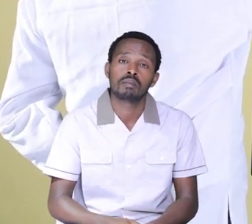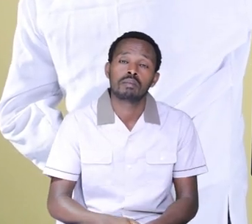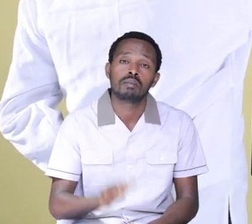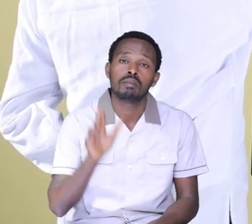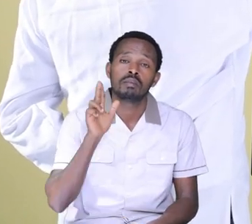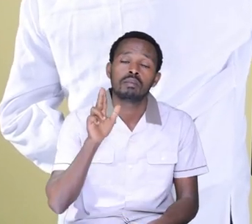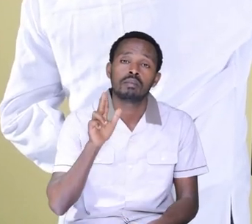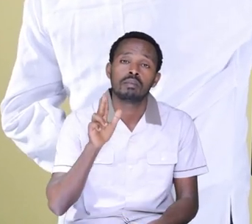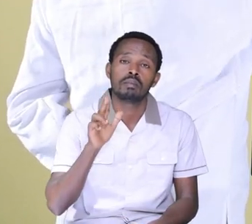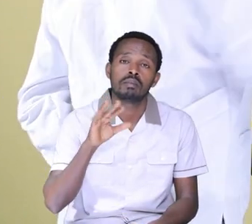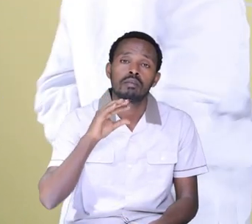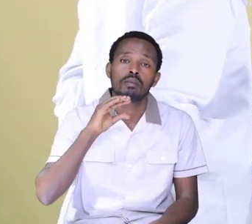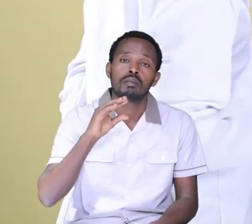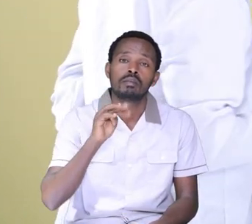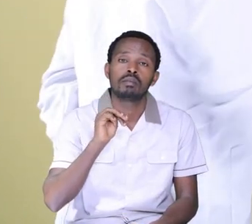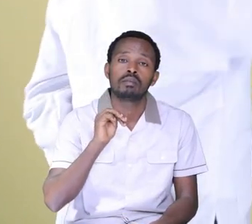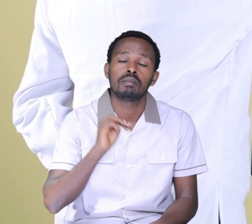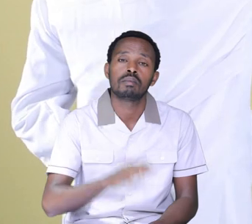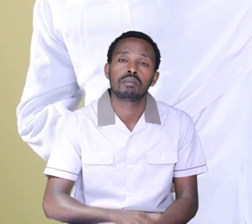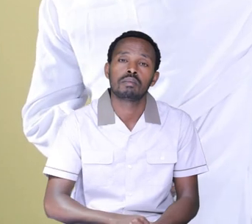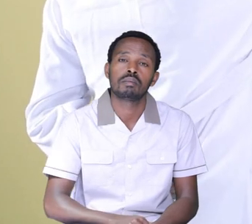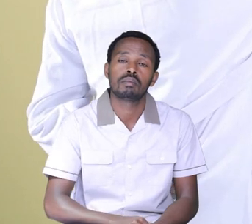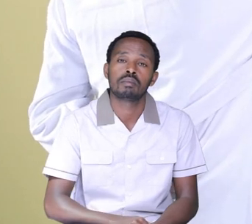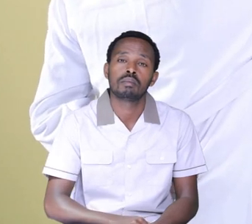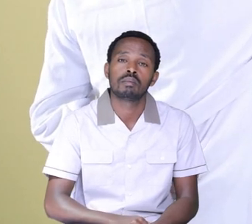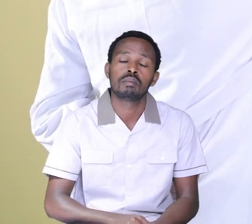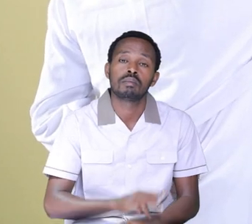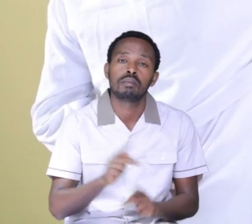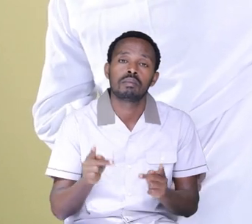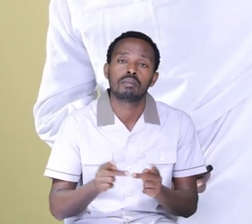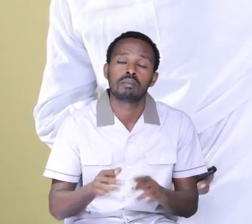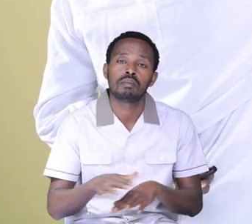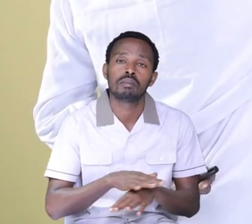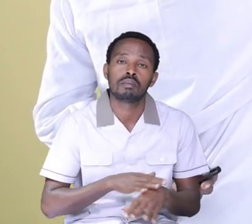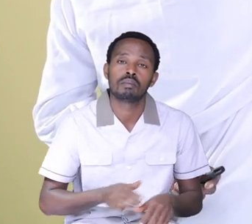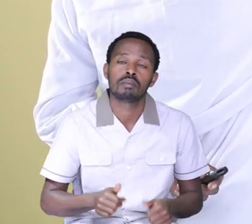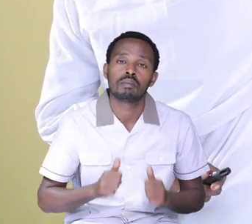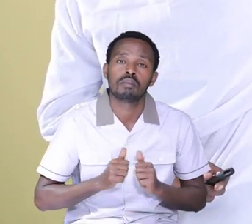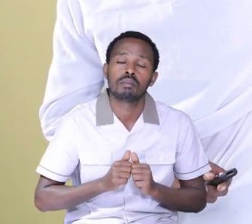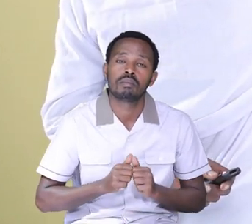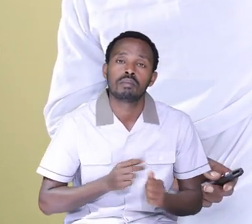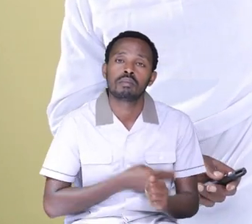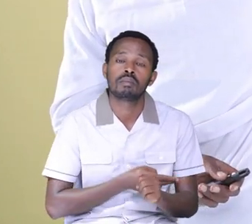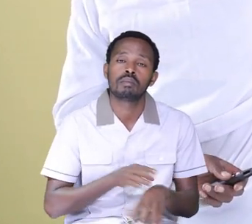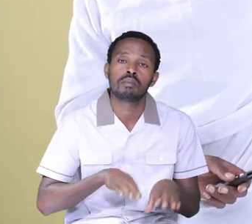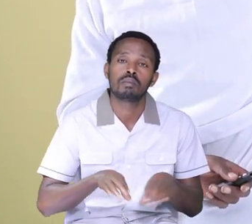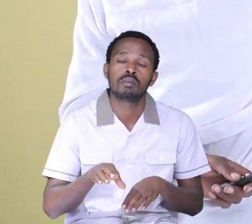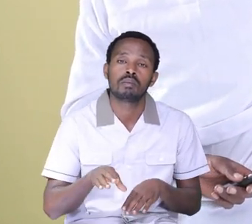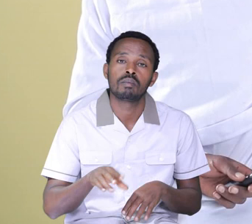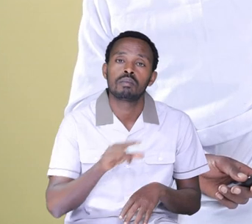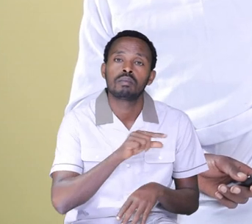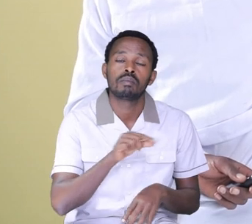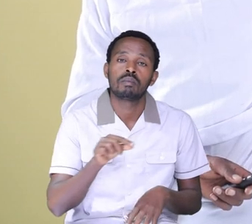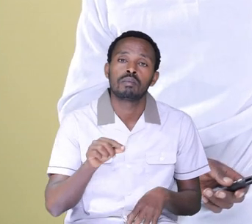sadi sentimetr iddo kana rakan jirummo humna sochoftuti walqita